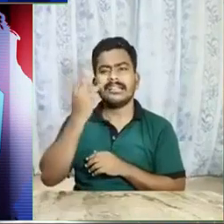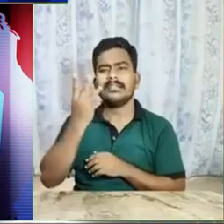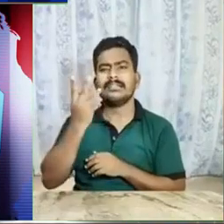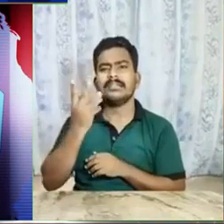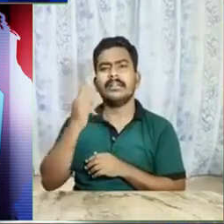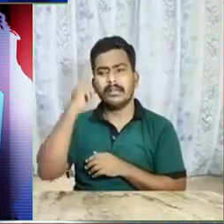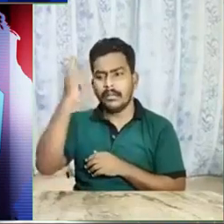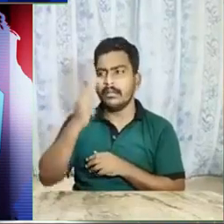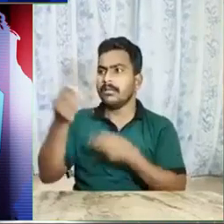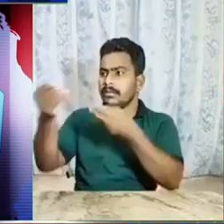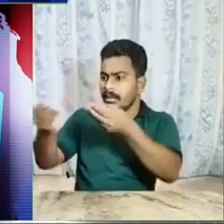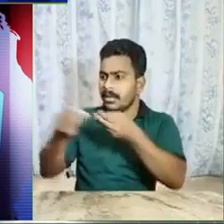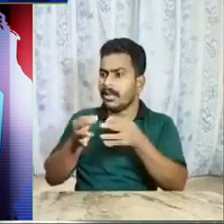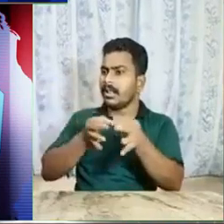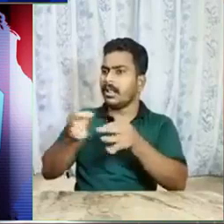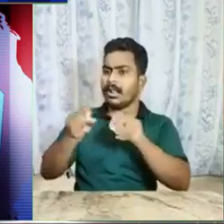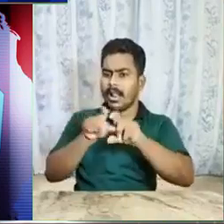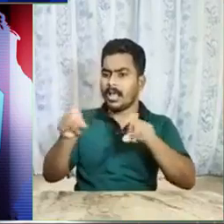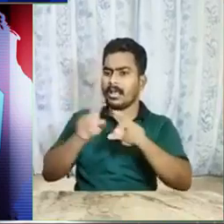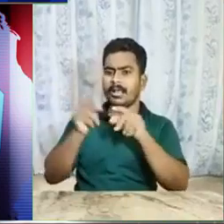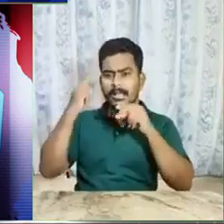എന്നാൽ അതിൽ ശ്രദ്ധിക്കേണ്ടത്